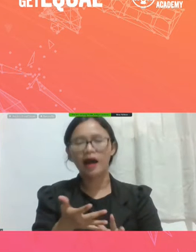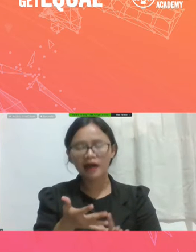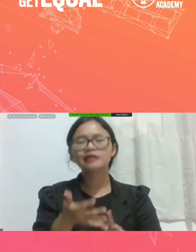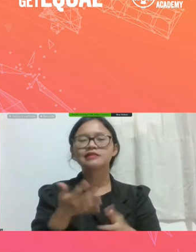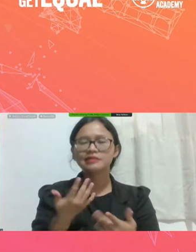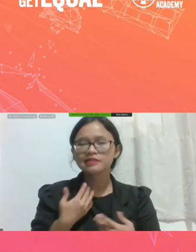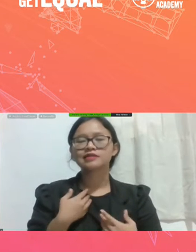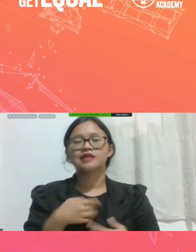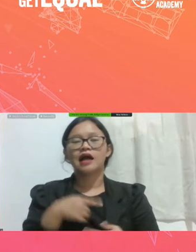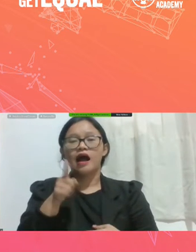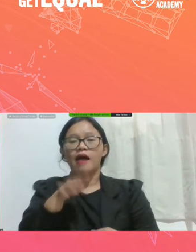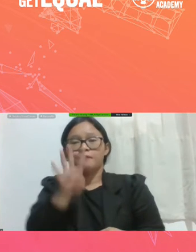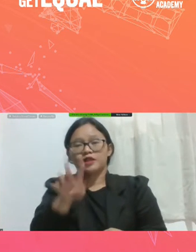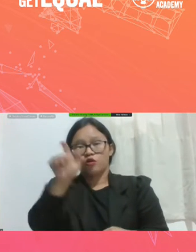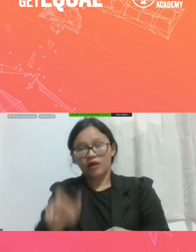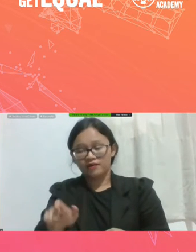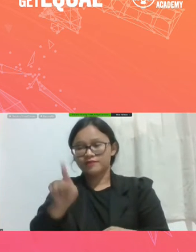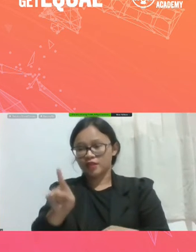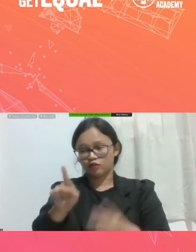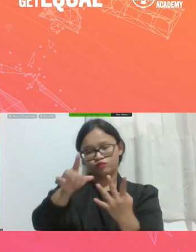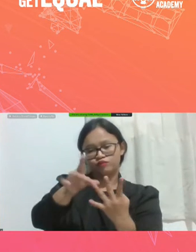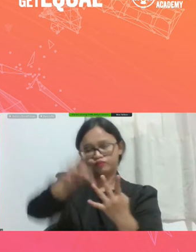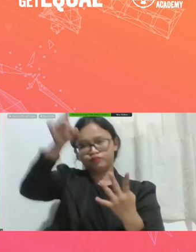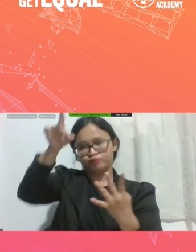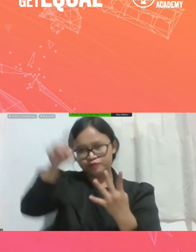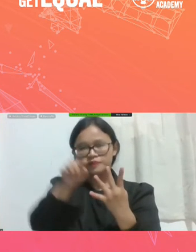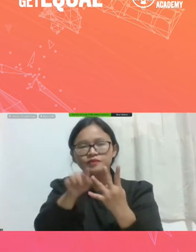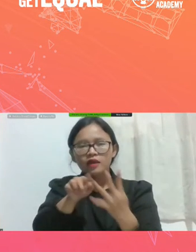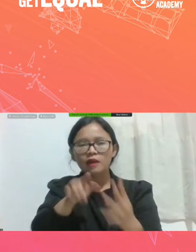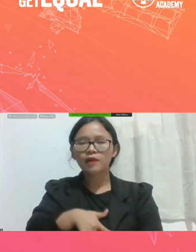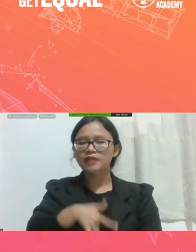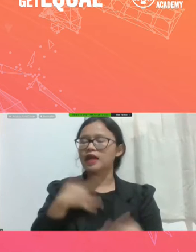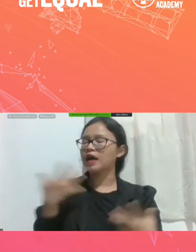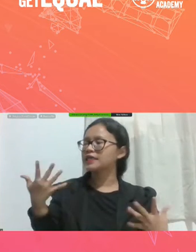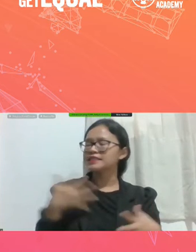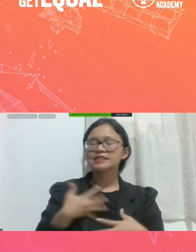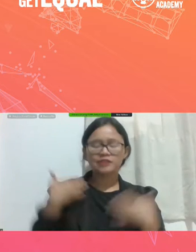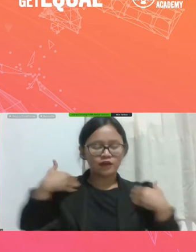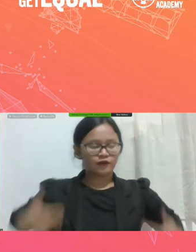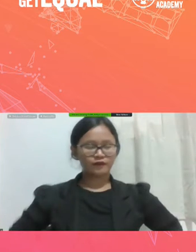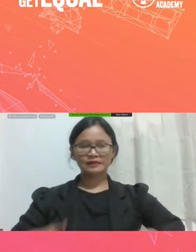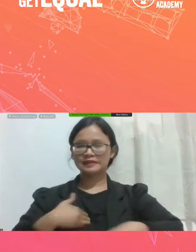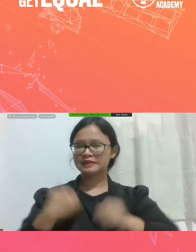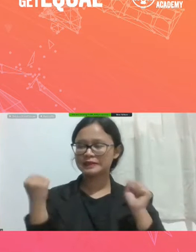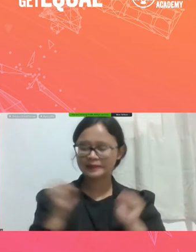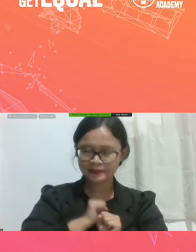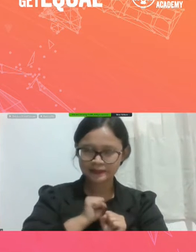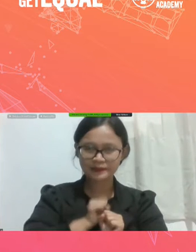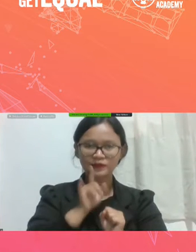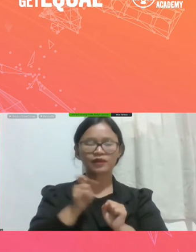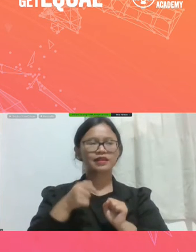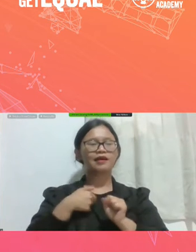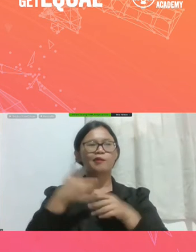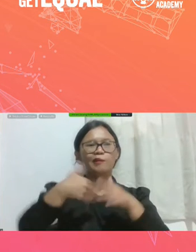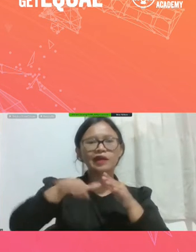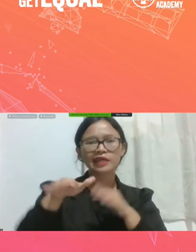itu mengalami pelecehan online. Mereka yang mengalami pelecehan online itu merasa tidak aman juga secara fisik. Jadi bukan hanya di dunia maya, tapi secara fisik mereka